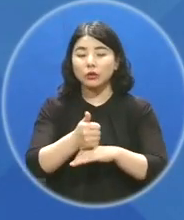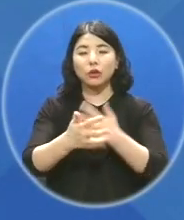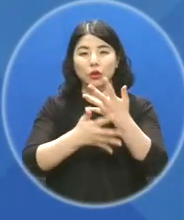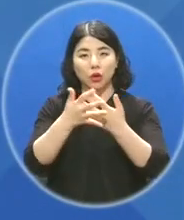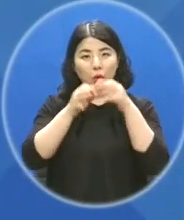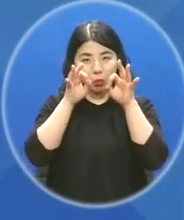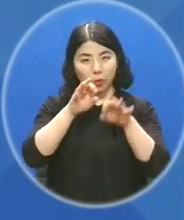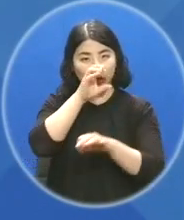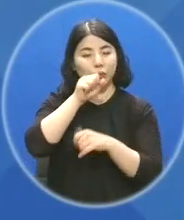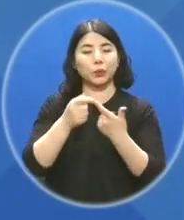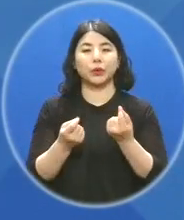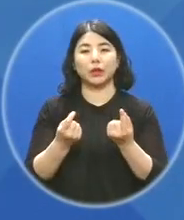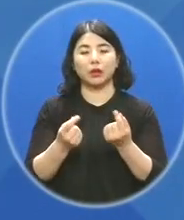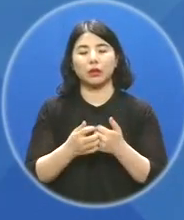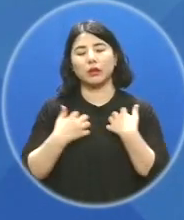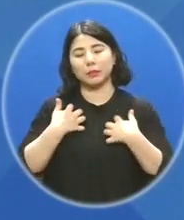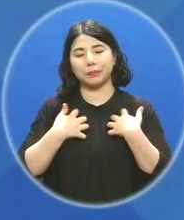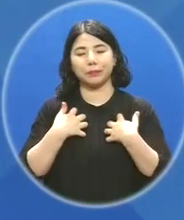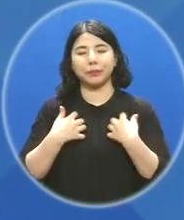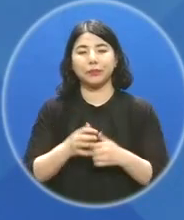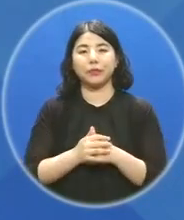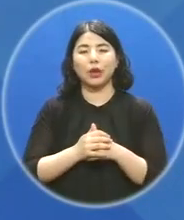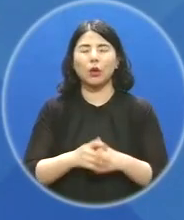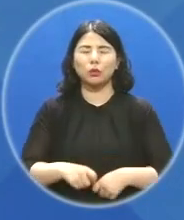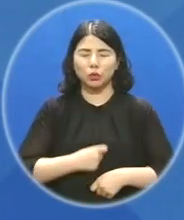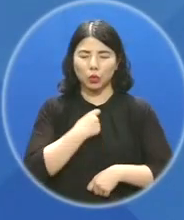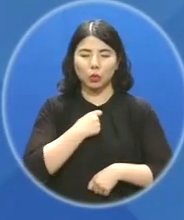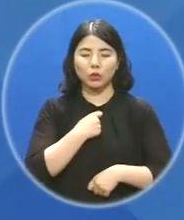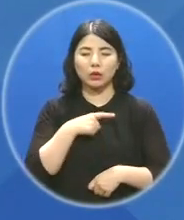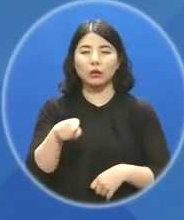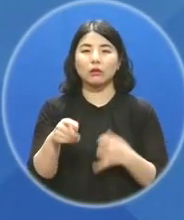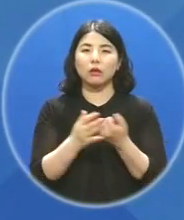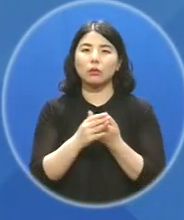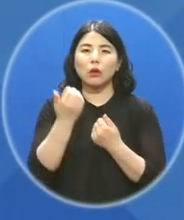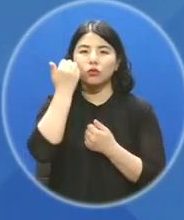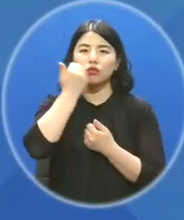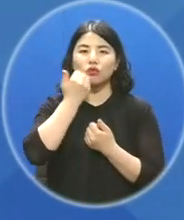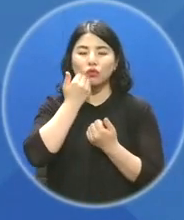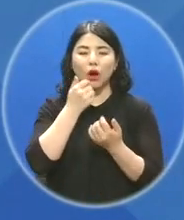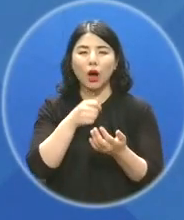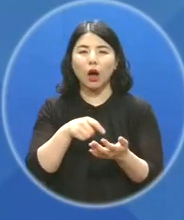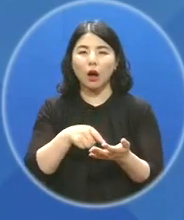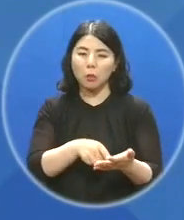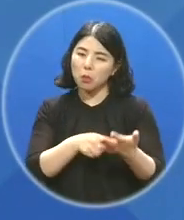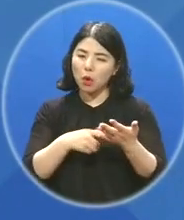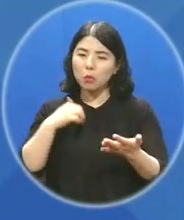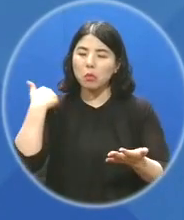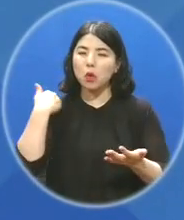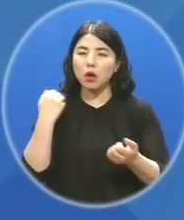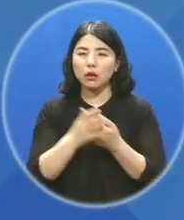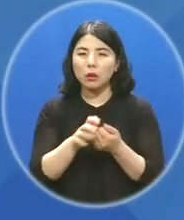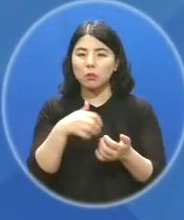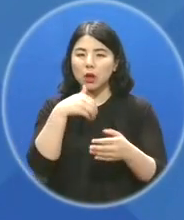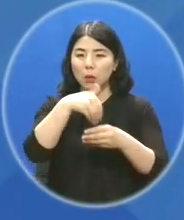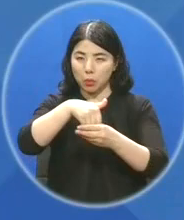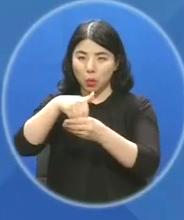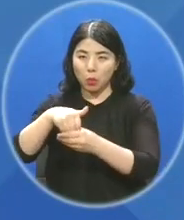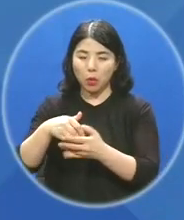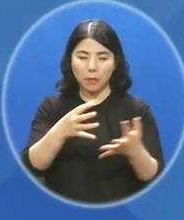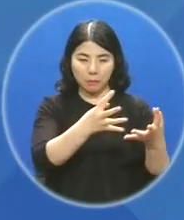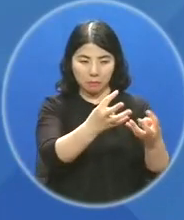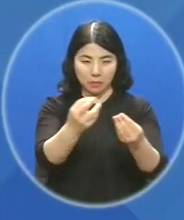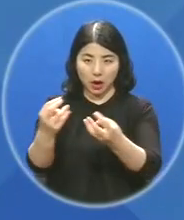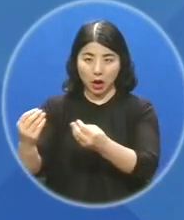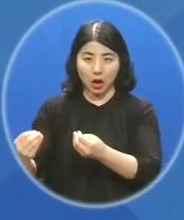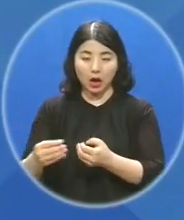네. 참 재밌는데요. 그러니까 사실은 그렇기 때문에 누가 나올지 모르기 때문에 처음에 표가 이렇게 다수가 형성이